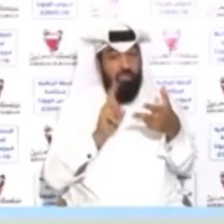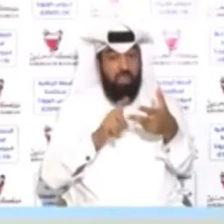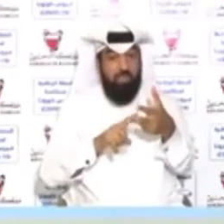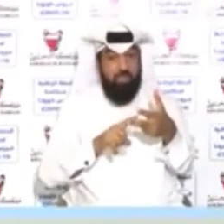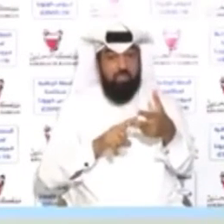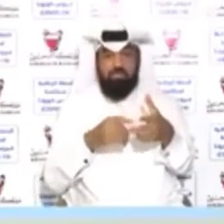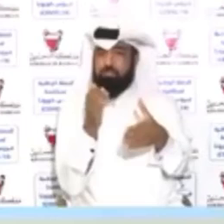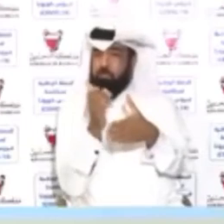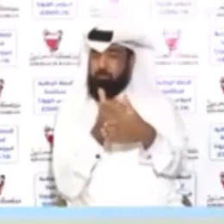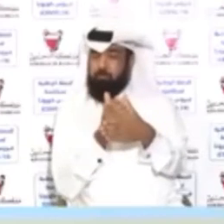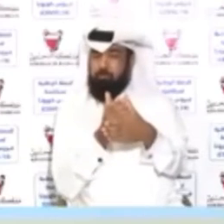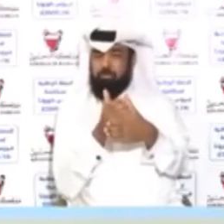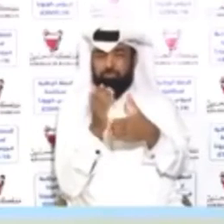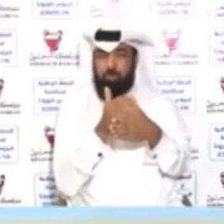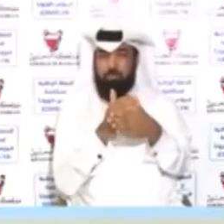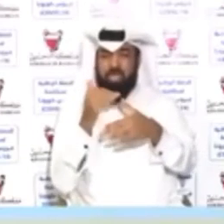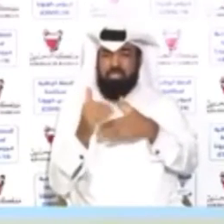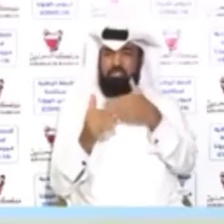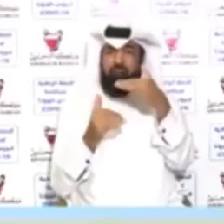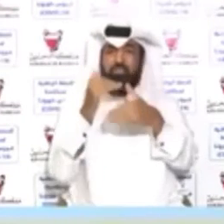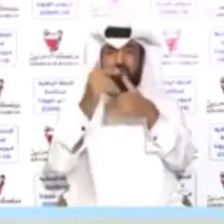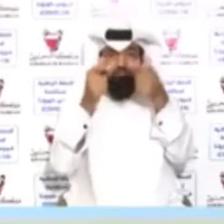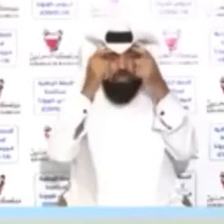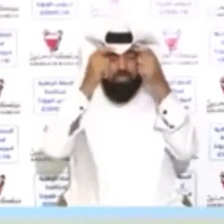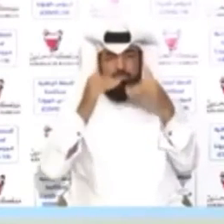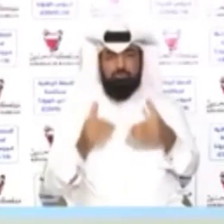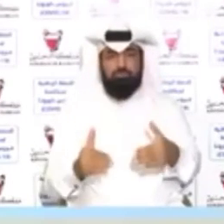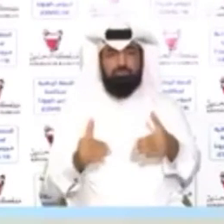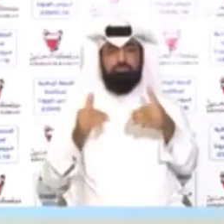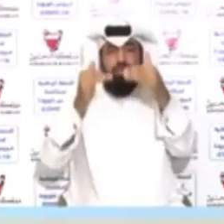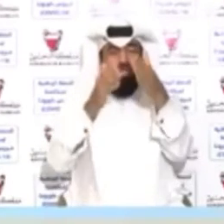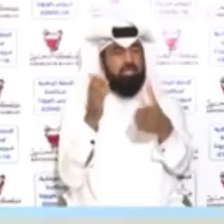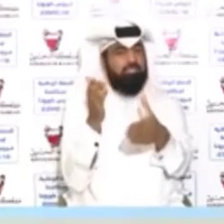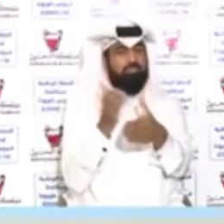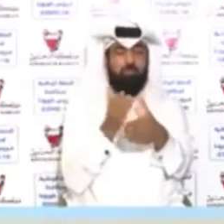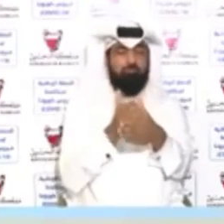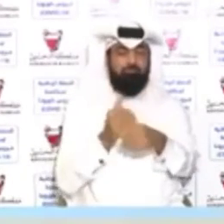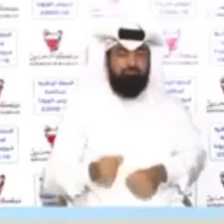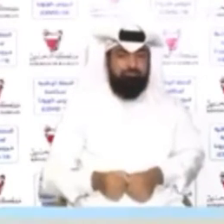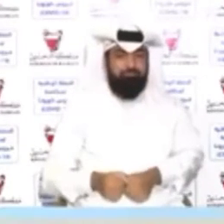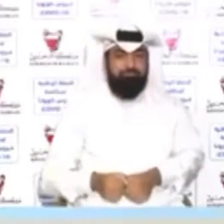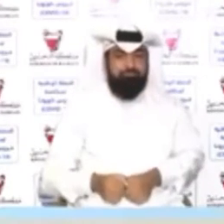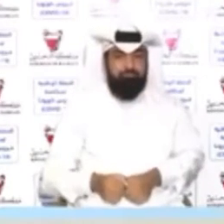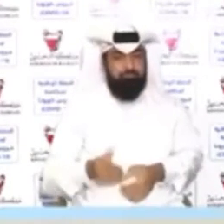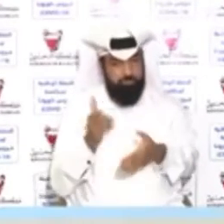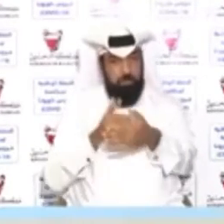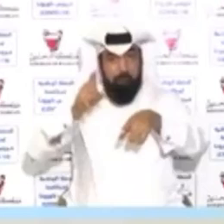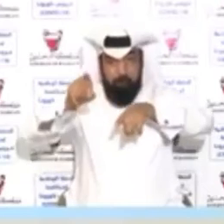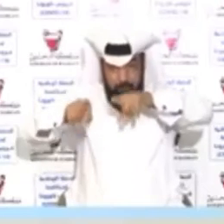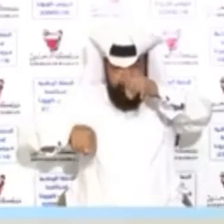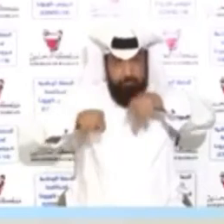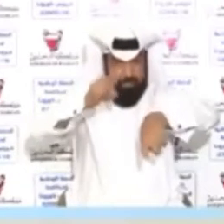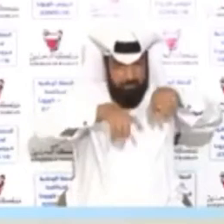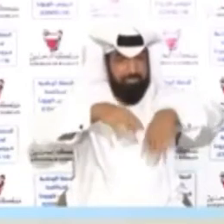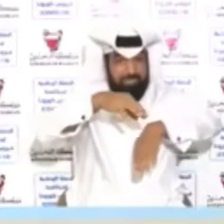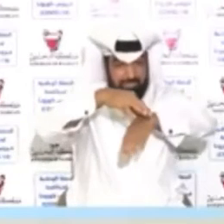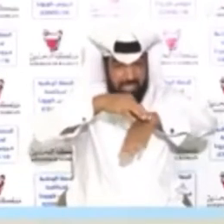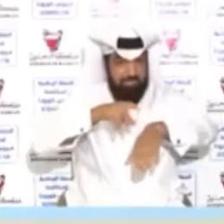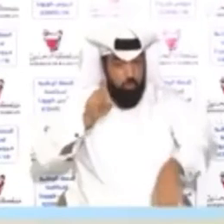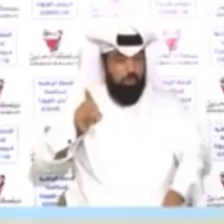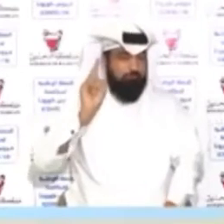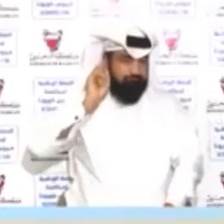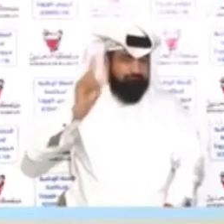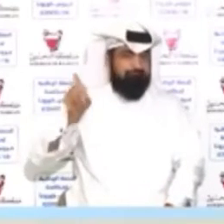ارتفاع أعداد الحالات خلال الأيام الأخيرة لعدم التزام الحالات